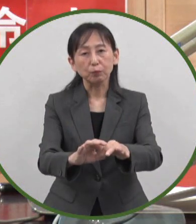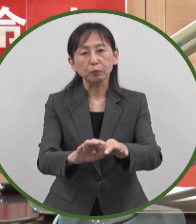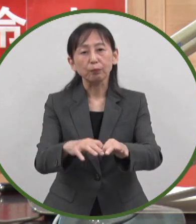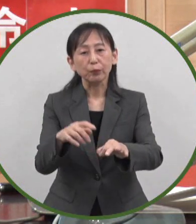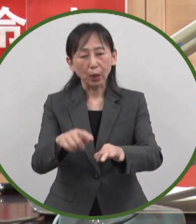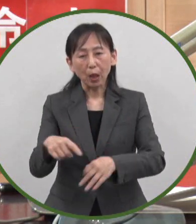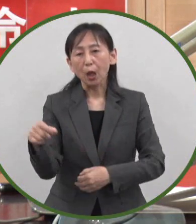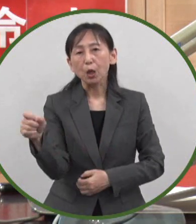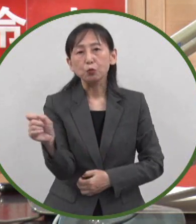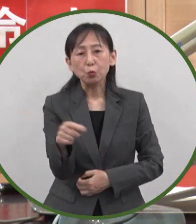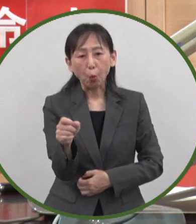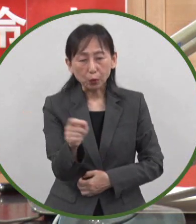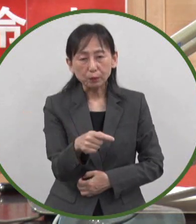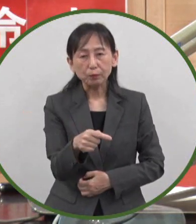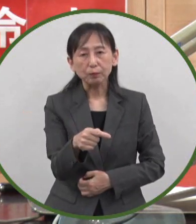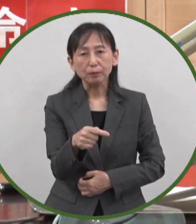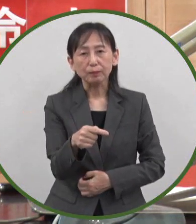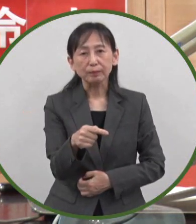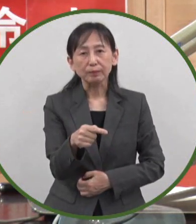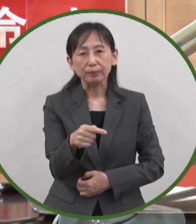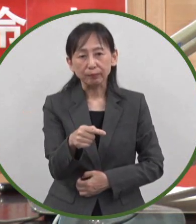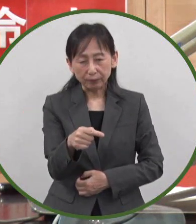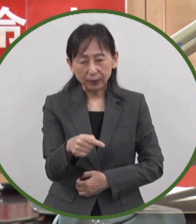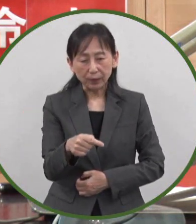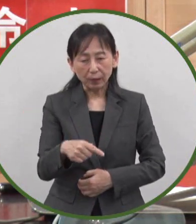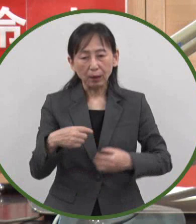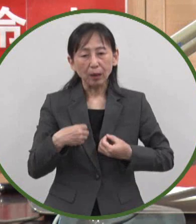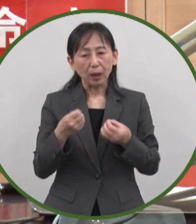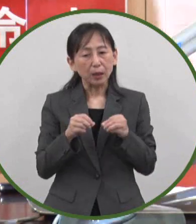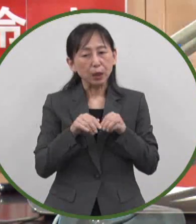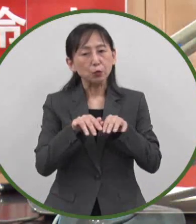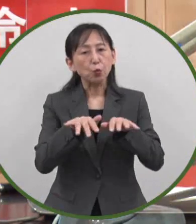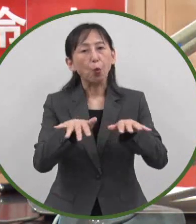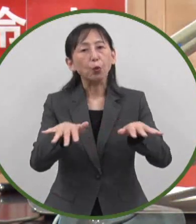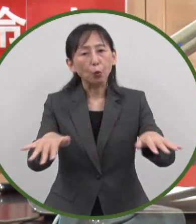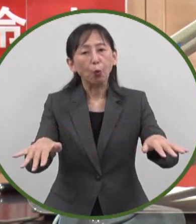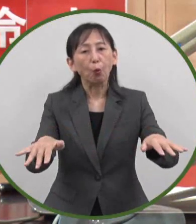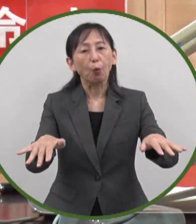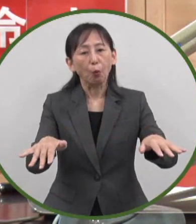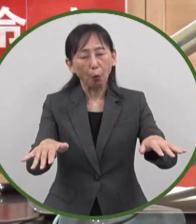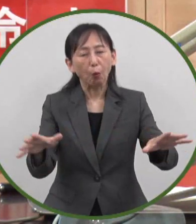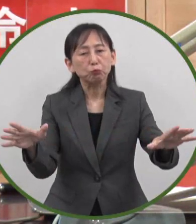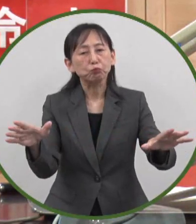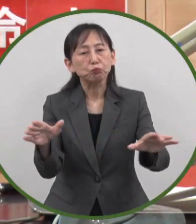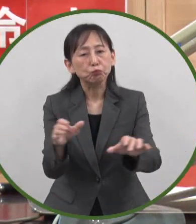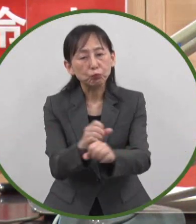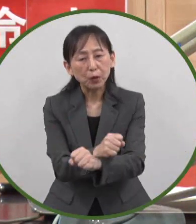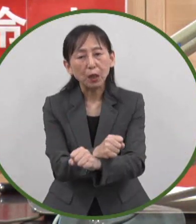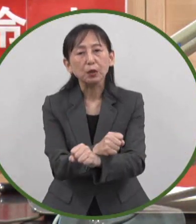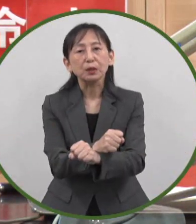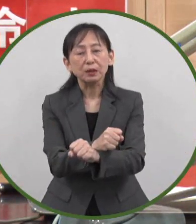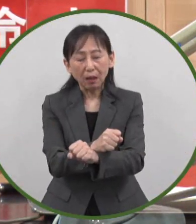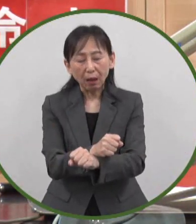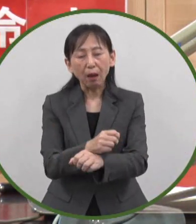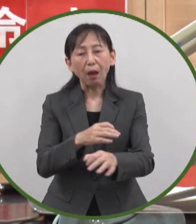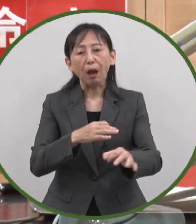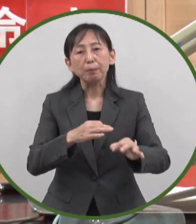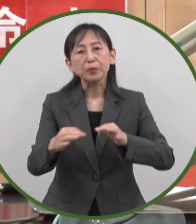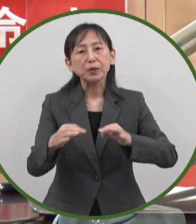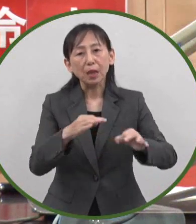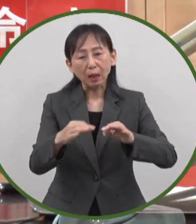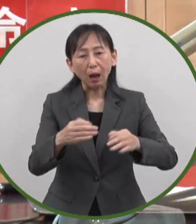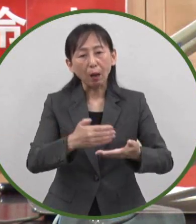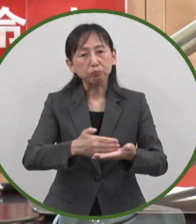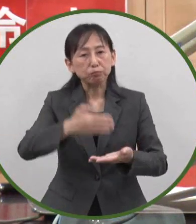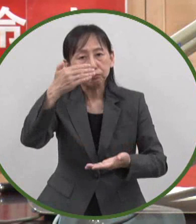この早期にですね、できるだけ早く感染状況を改善をして、そしてまたお店を開けること